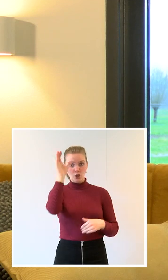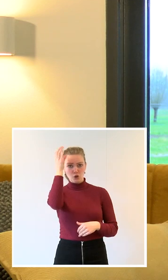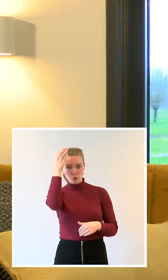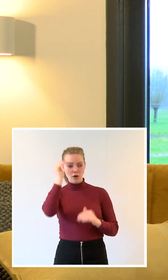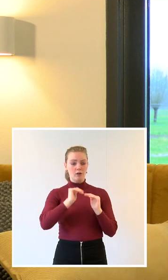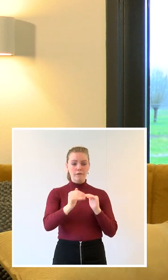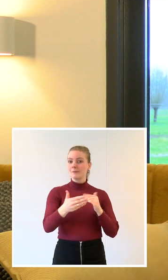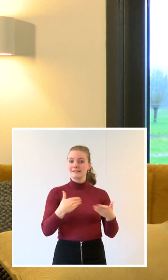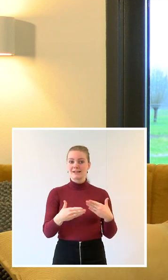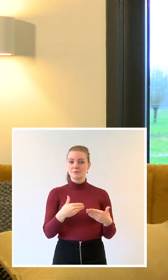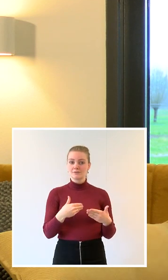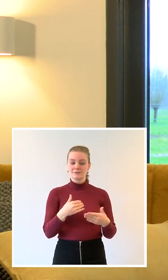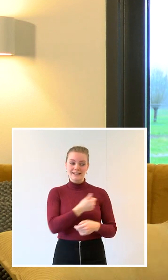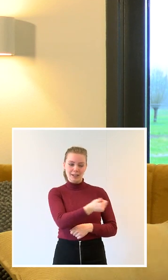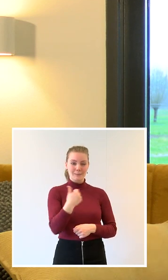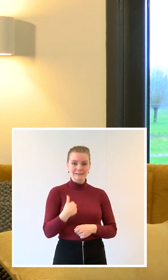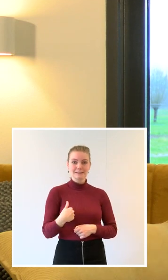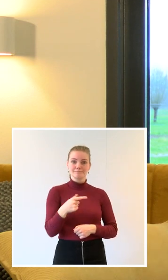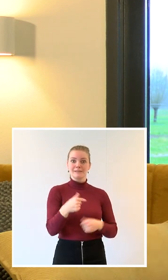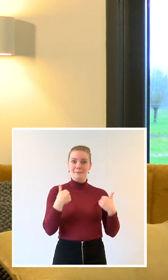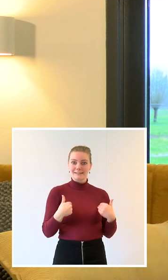En is het waard om goed behandeld te worden.